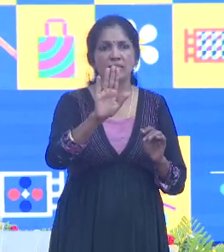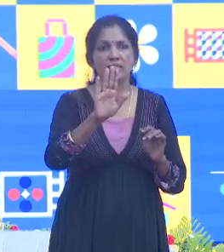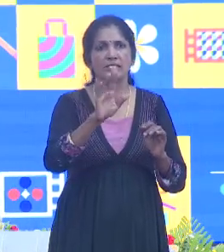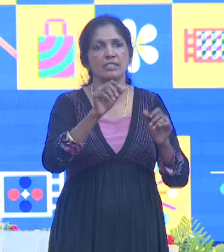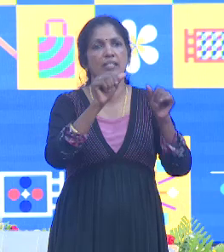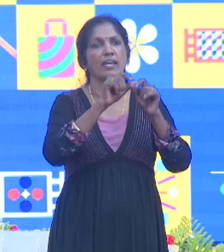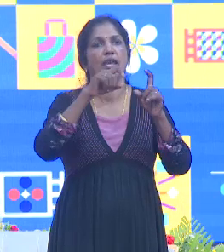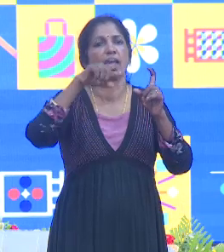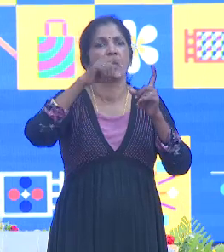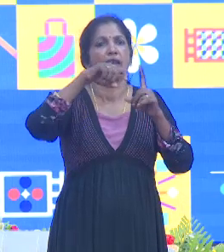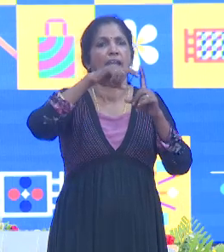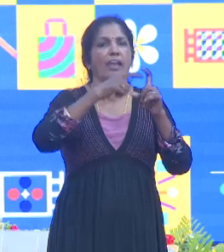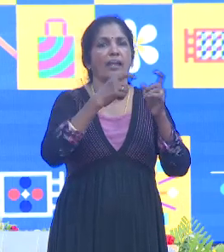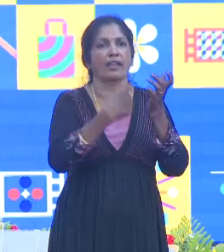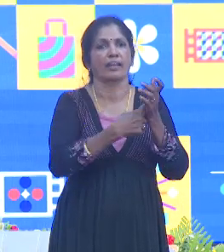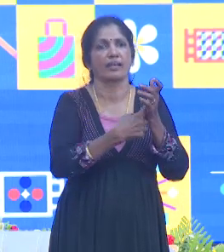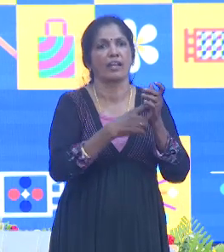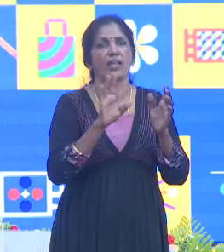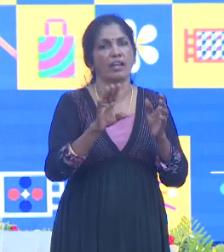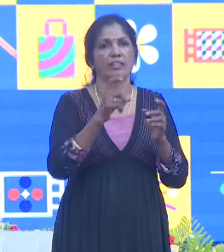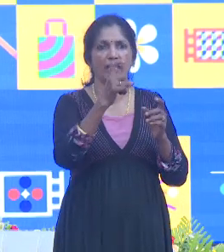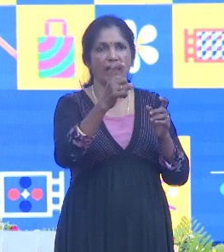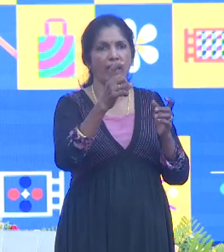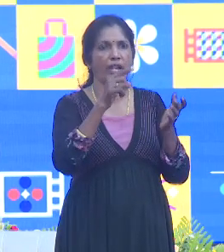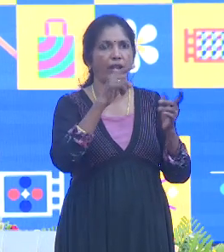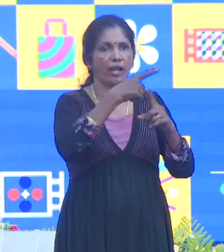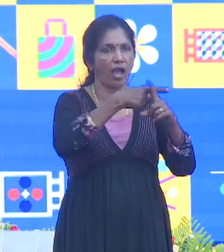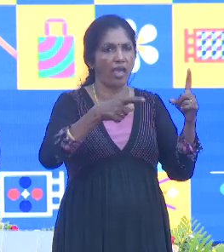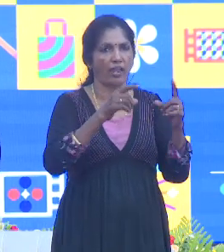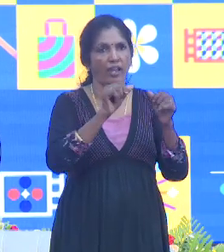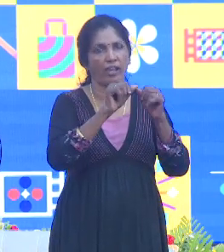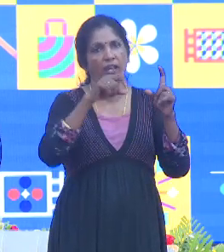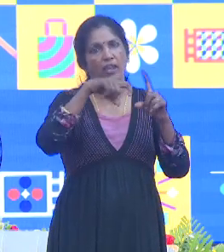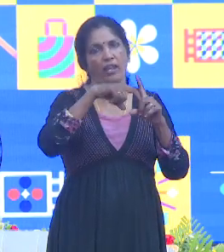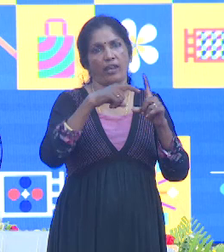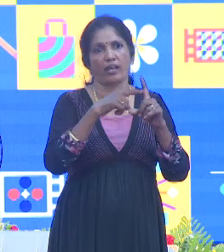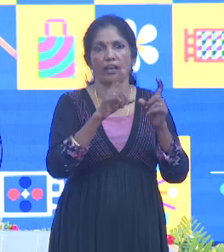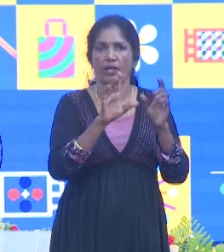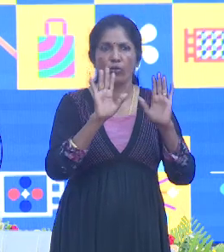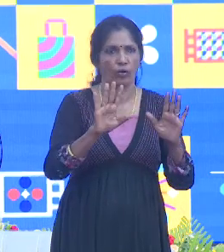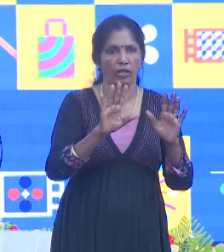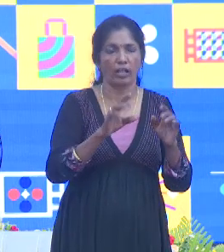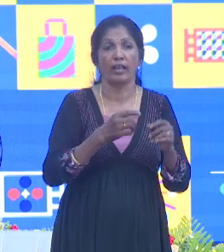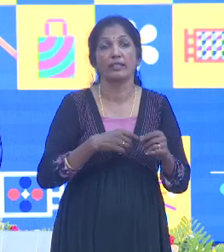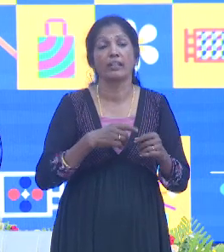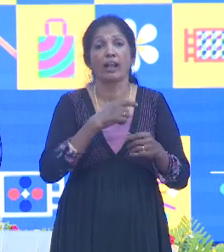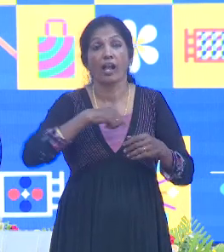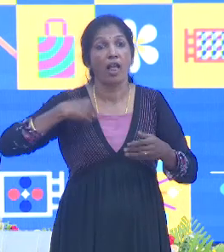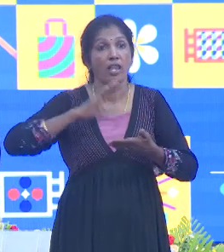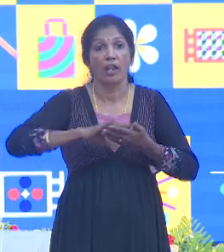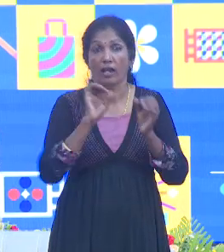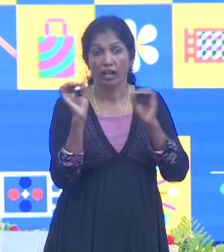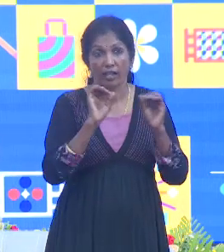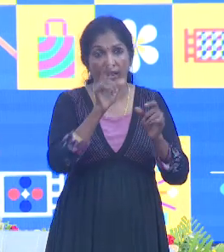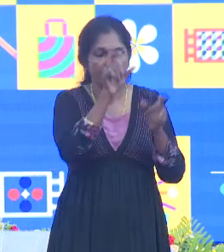ഏക്കർ, മാക്സിമം 7.5 ഏക്കർ എന്നുള്ള നിലയിൽ തീരുമാനിച്ചു. 7.5 ഏക്കറിൽ കൂടുതൽ ഒരാൾ മാത്രമുള്ള അൺമാരീഡ് ആയിട്ടുള്ള ഒരാൾ